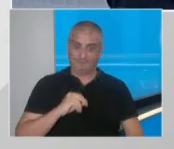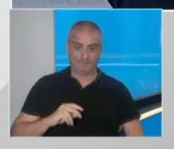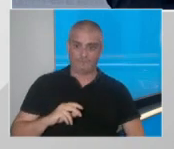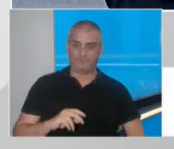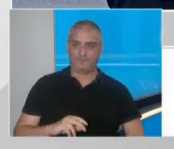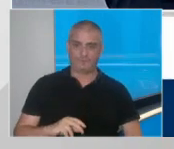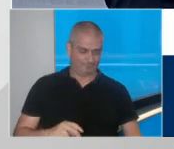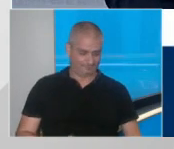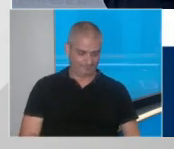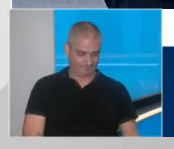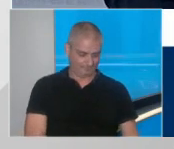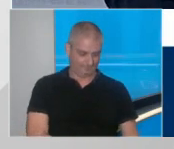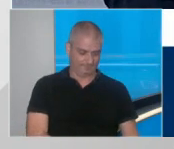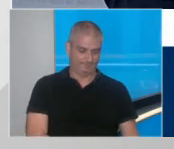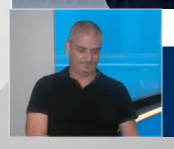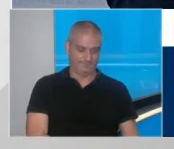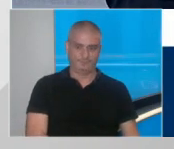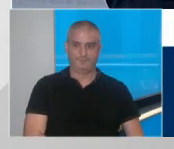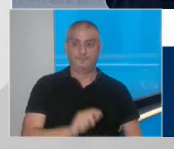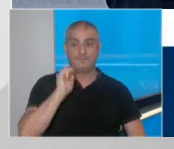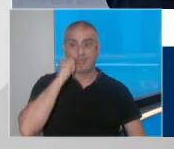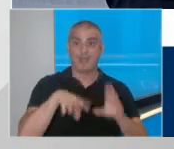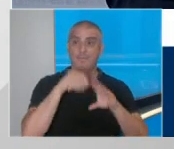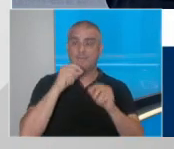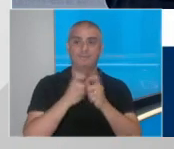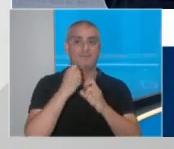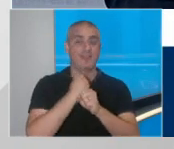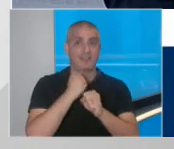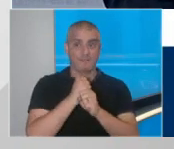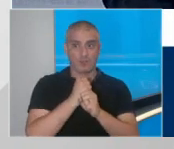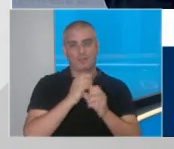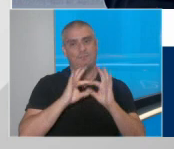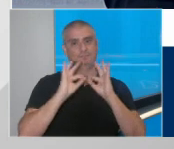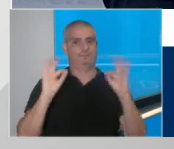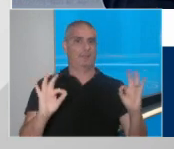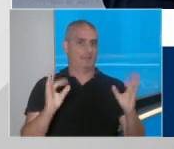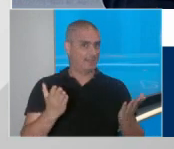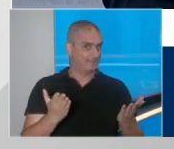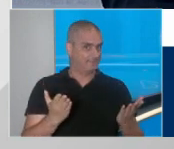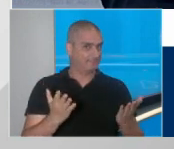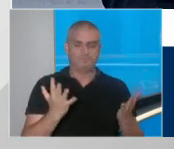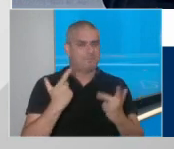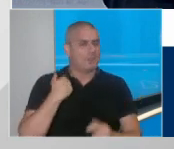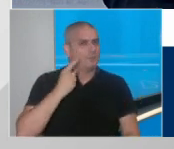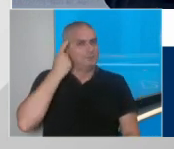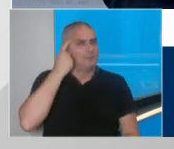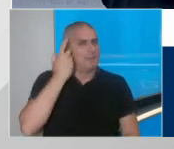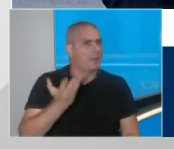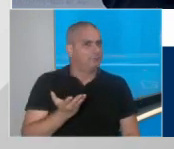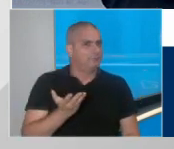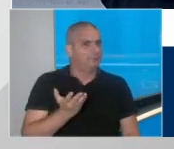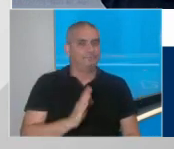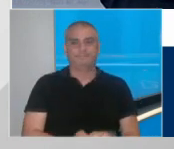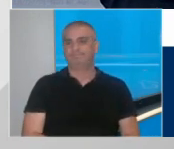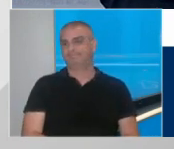טוב, אז איך לא, נתחיל עם הפריימריז. כאמור, מחר הפריימריז במפלגת העבודה יוצאים לדרך. מה אנחנו צריכים לדעת?